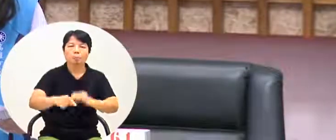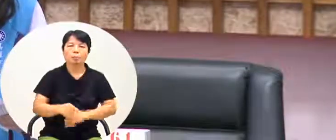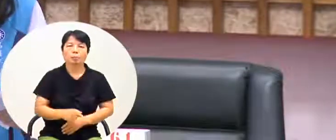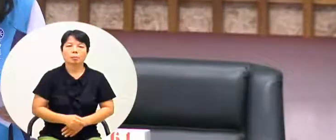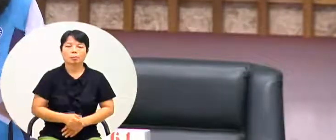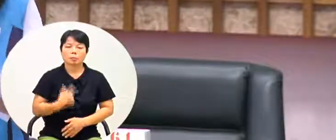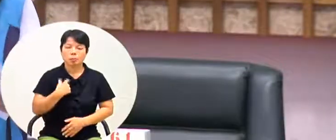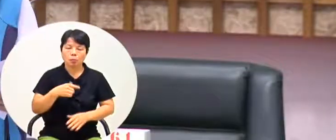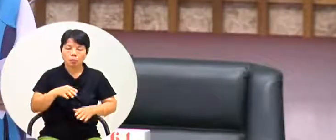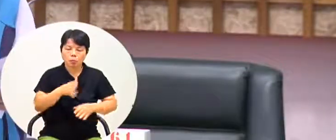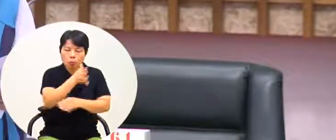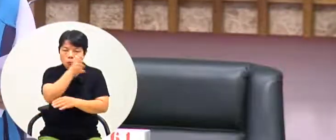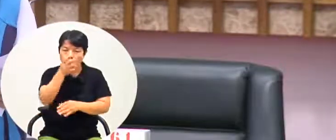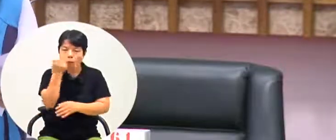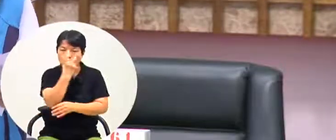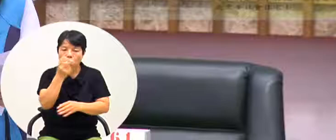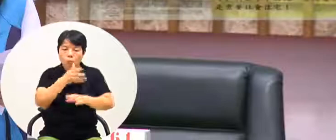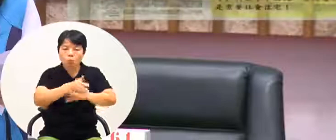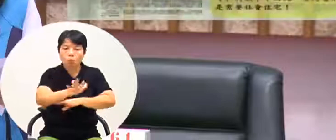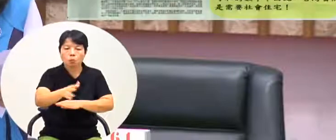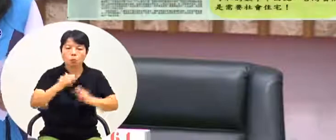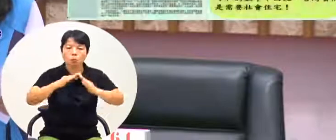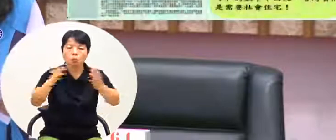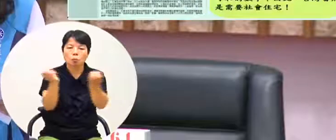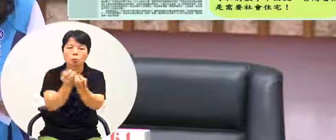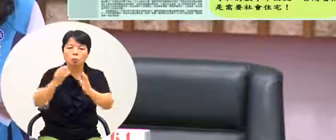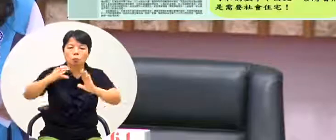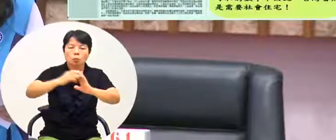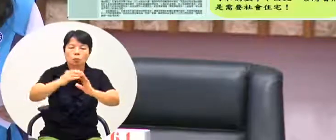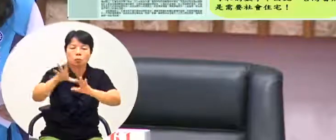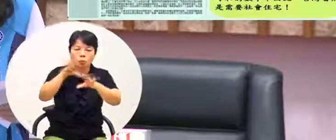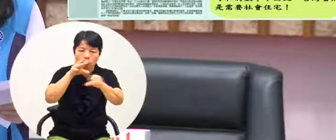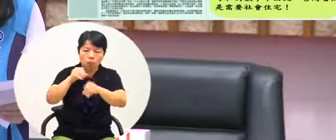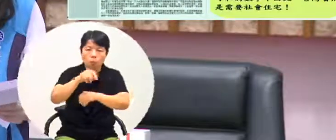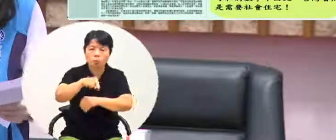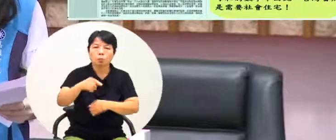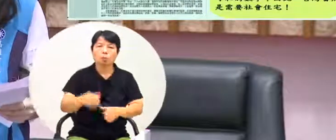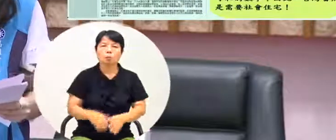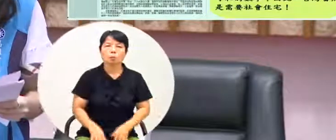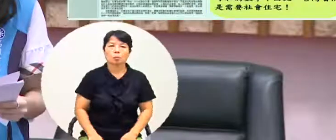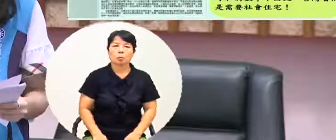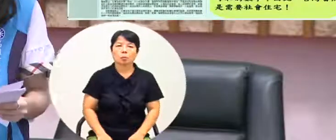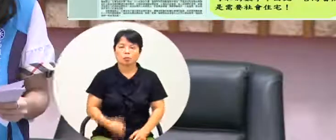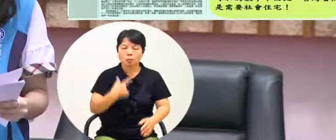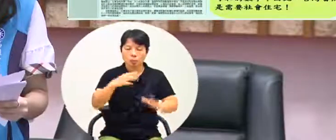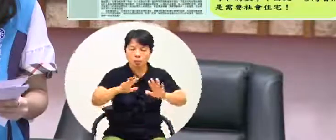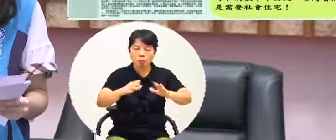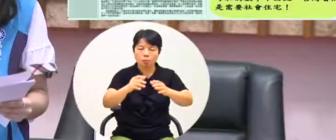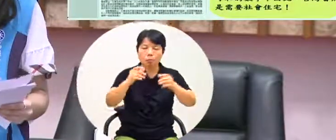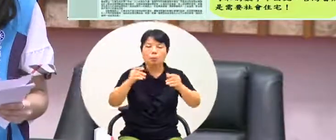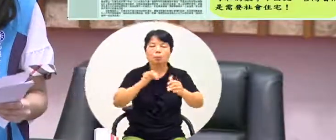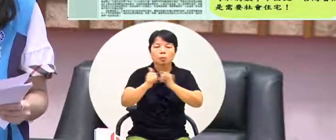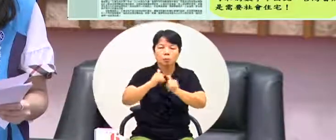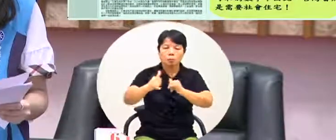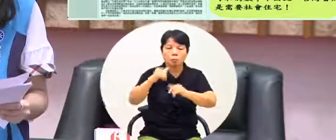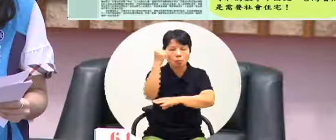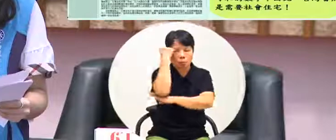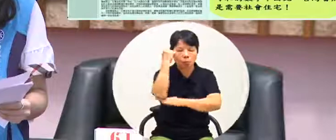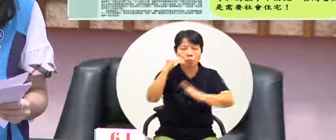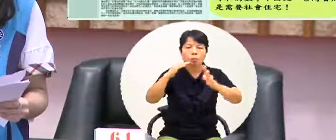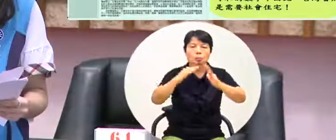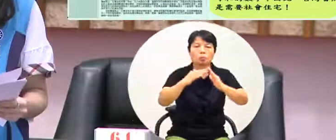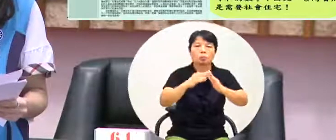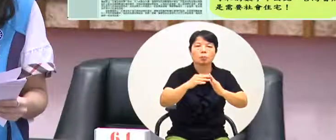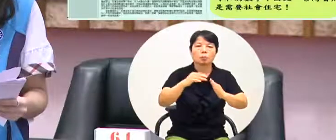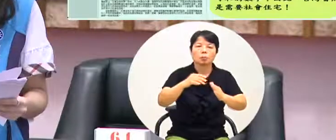发局的资料，这是都发局的那个住宅生活网的标准问答。那我问题第9，不是已经